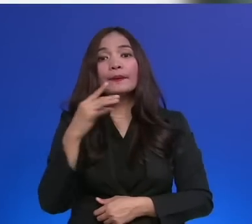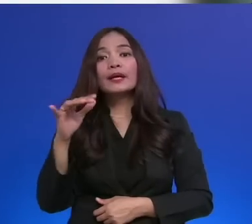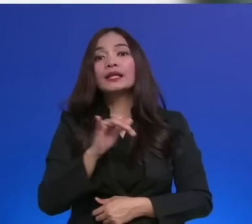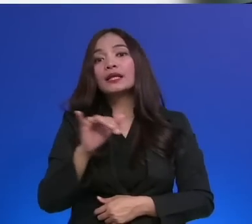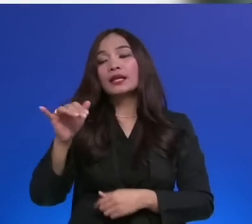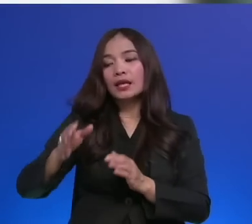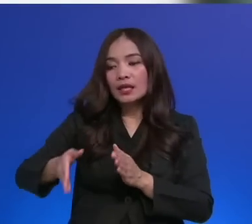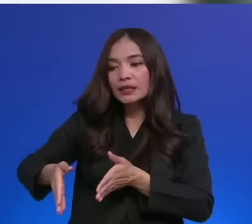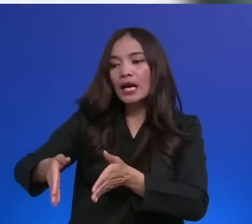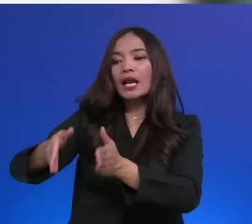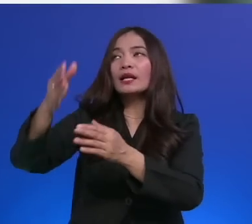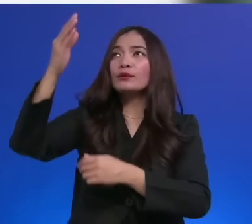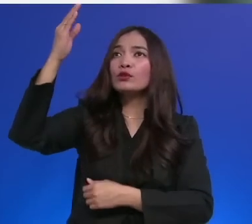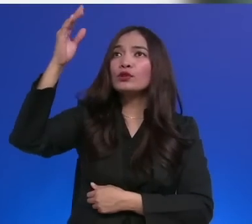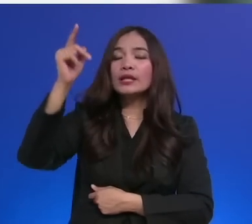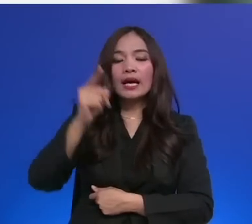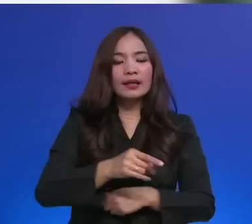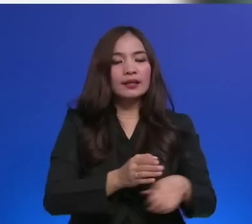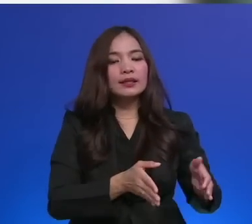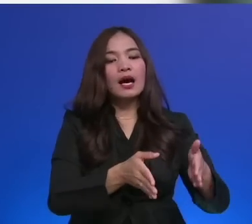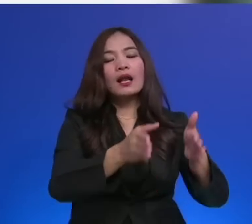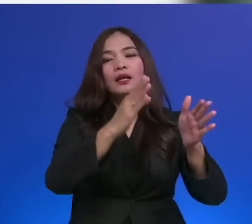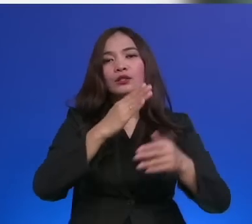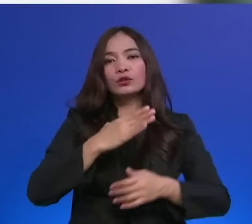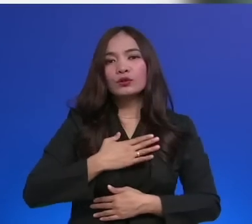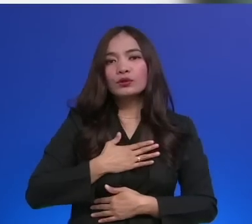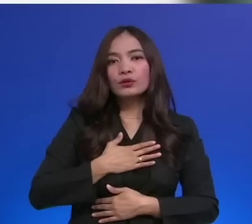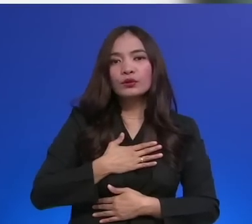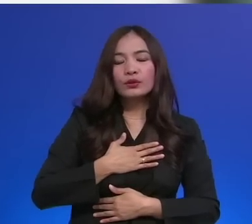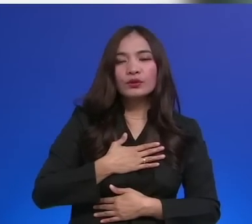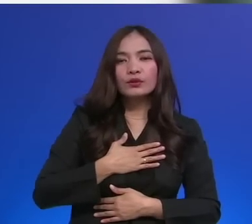demikian jalanmu dari jalanku.